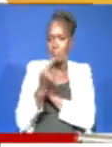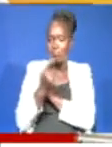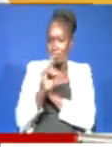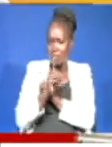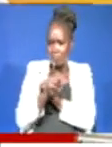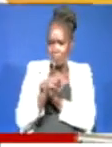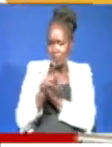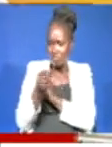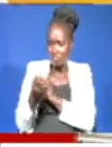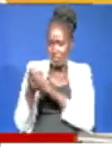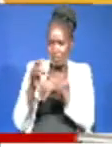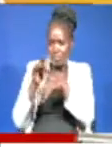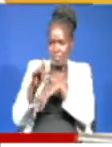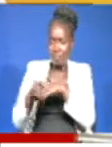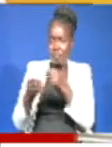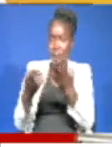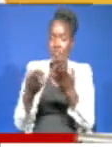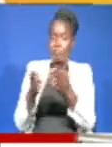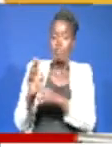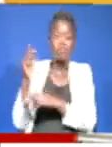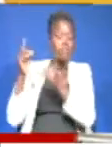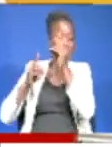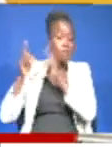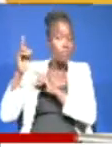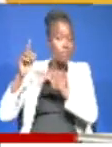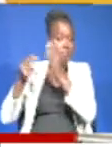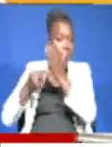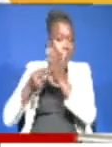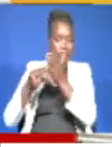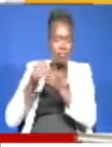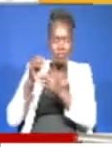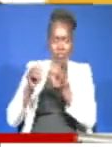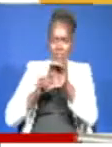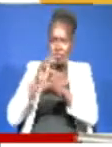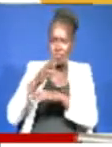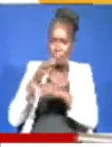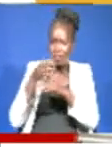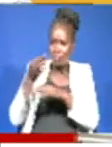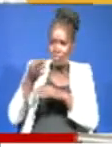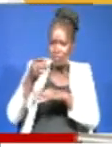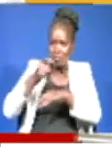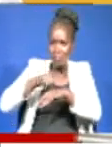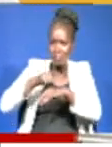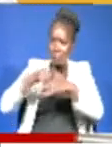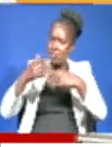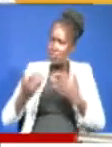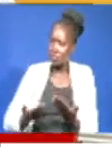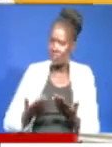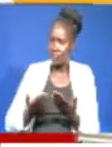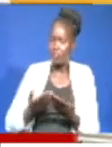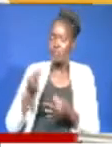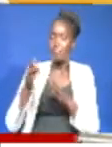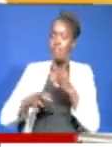kimbele zinategemea teknolojia ili kuweza kubashiri kimbele misimu iko namna gani. Sasa